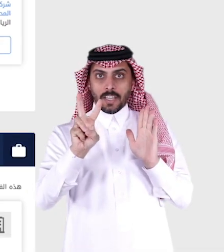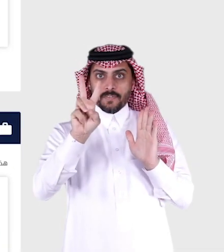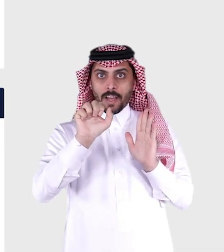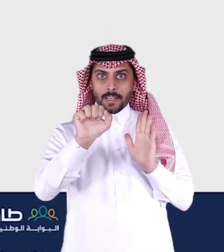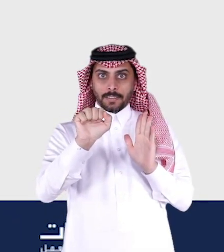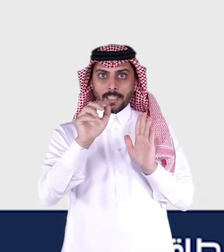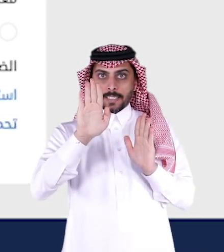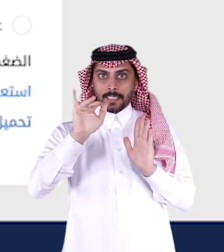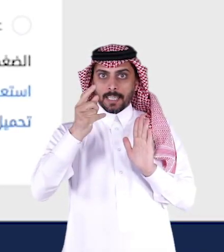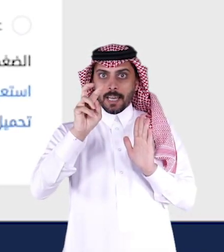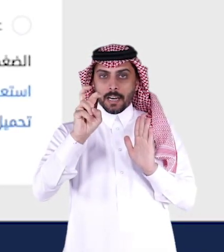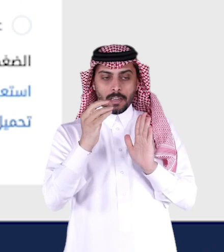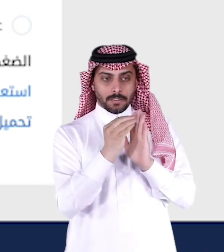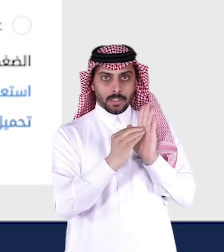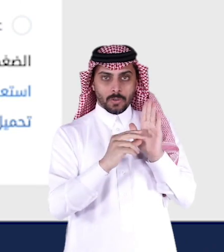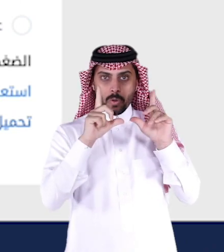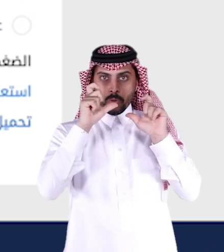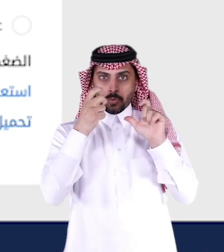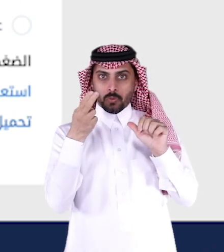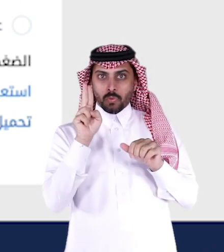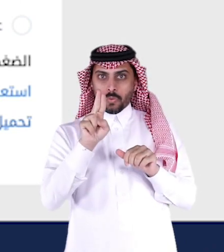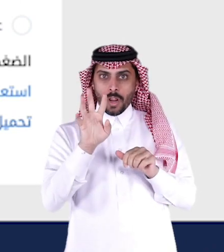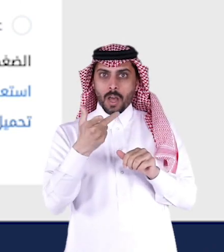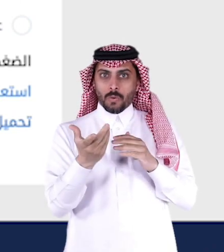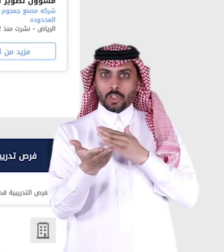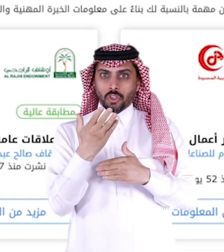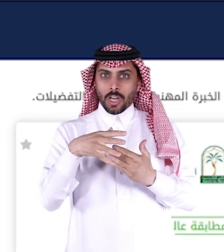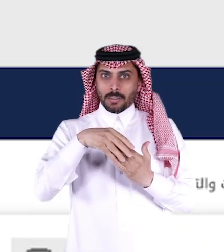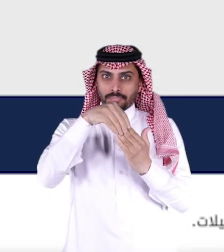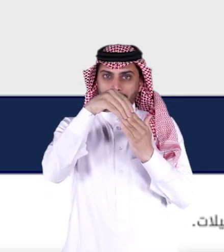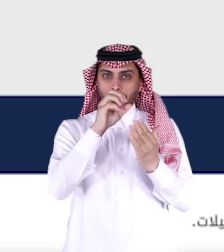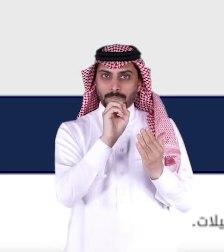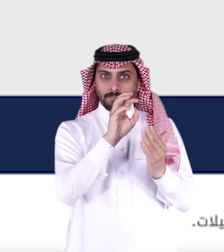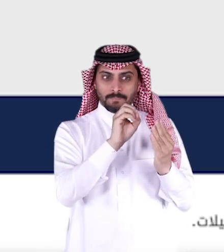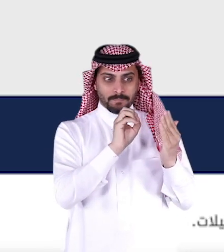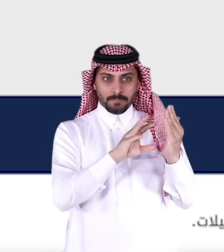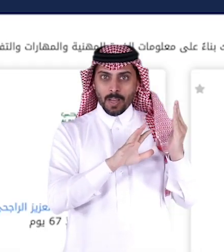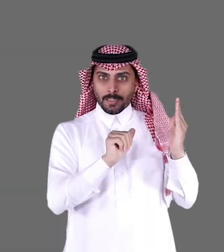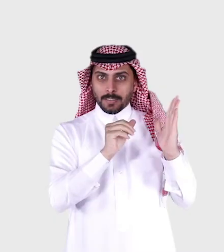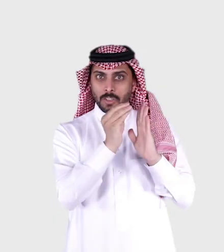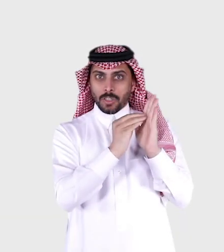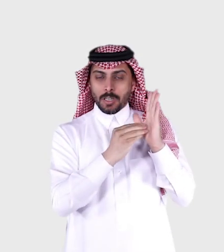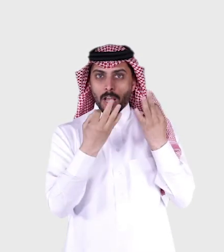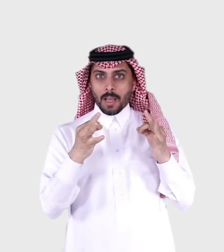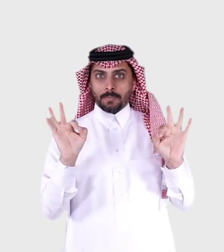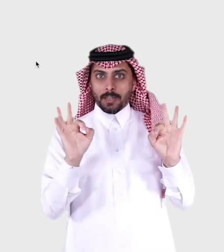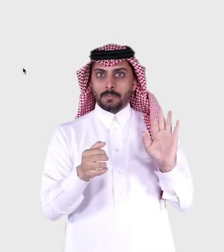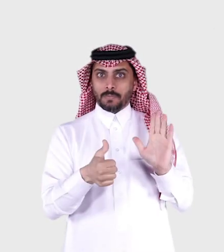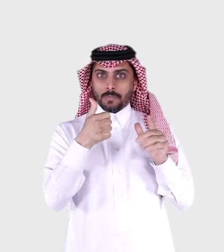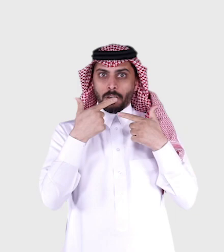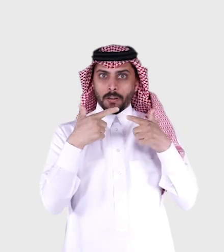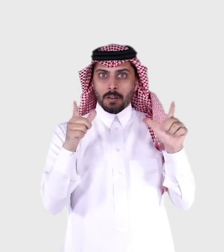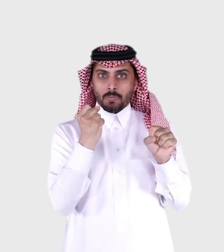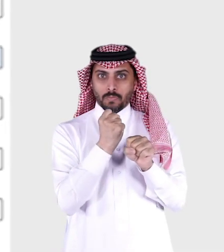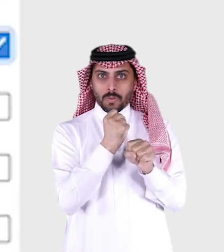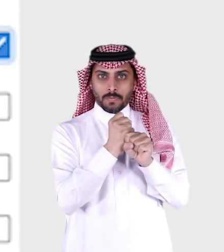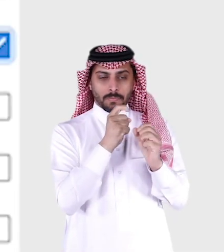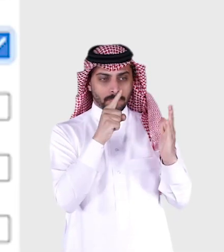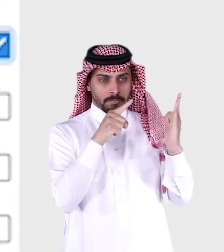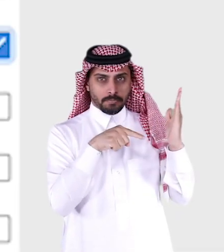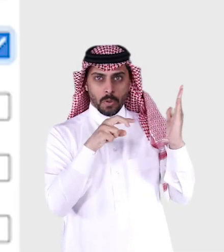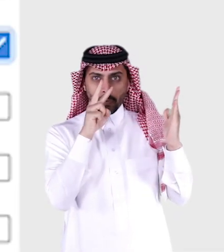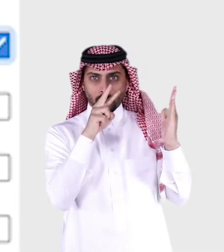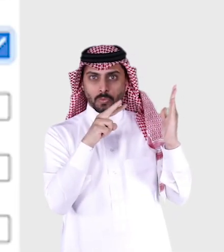الذاتية وإرفاق صورة من المؤهل التعليمي، يليها البحث عن الإعلانات الوظيفية واختيار نوع